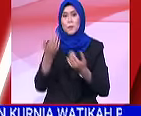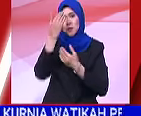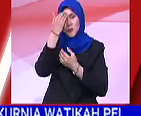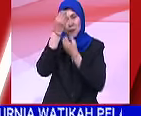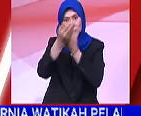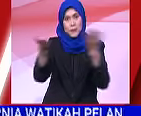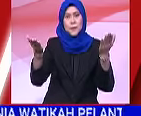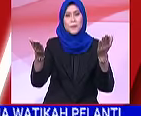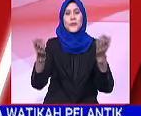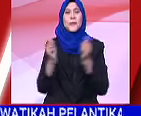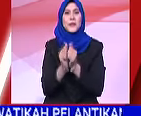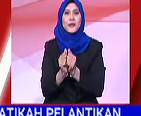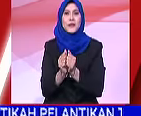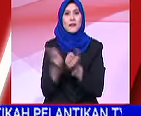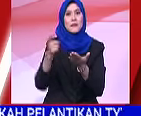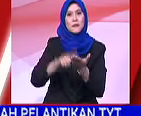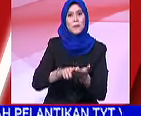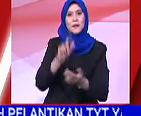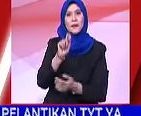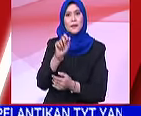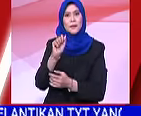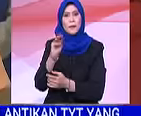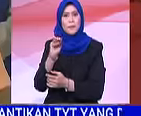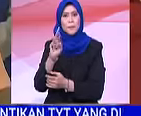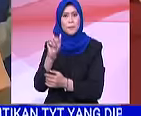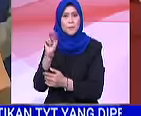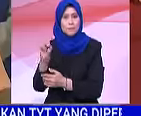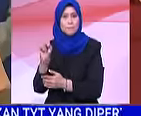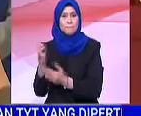semasa, kita bersama pelapor Tamrin Jamil.